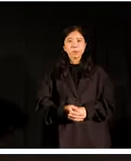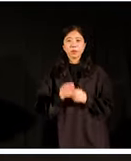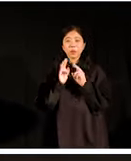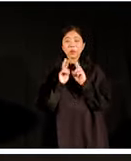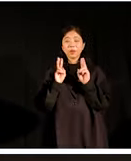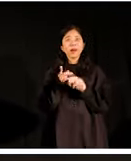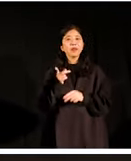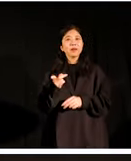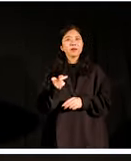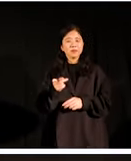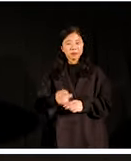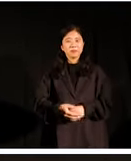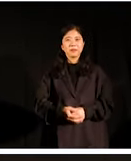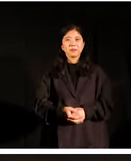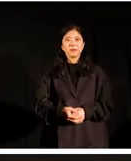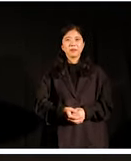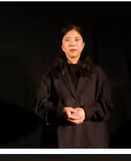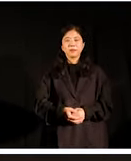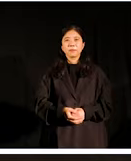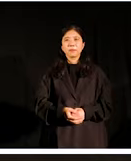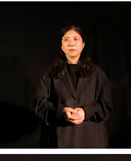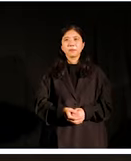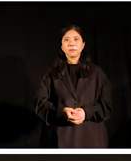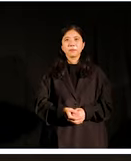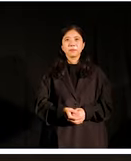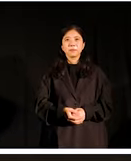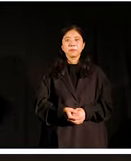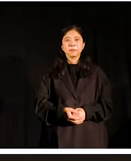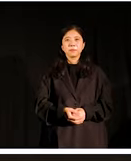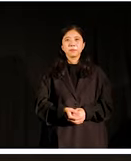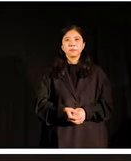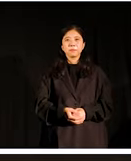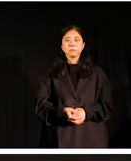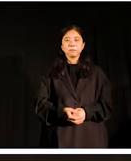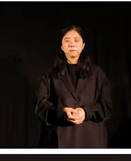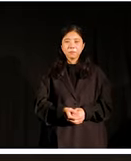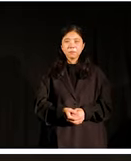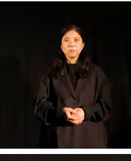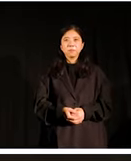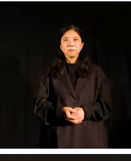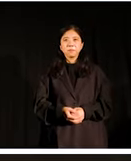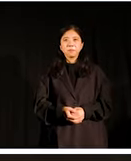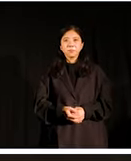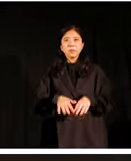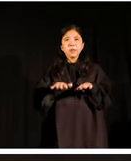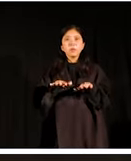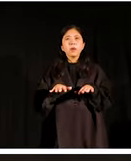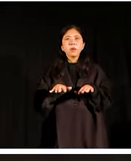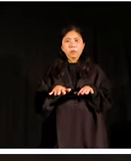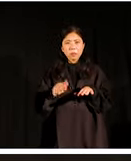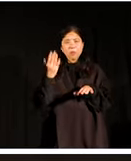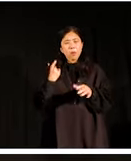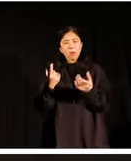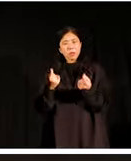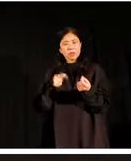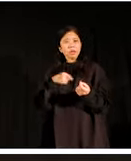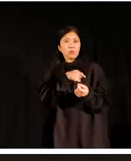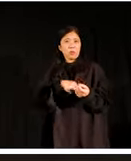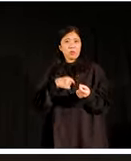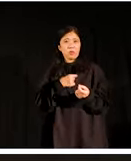ね本当にあのえやっぱりこの今今とまた同じ気持ちで本当に